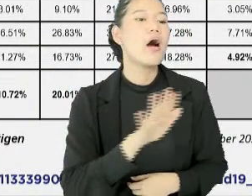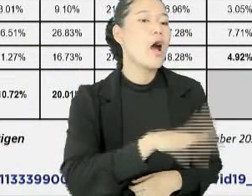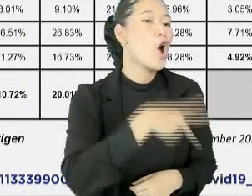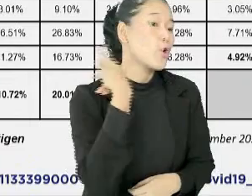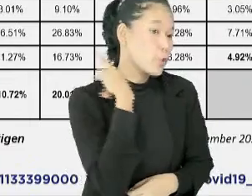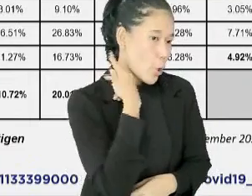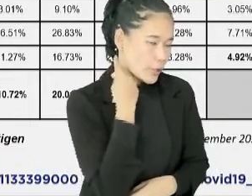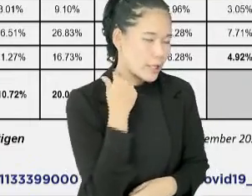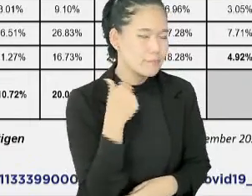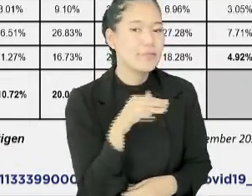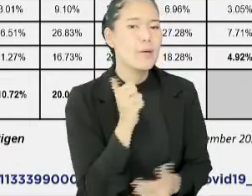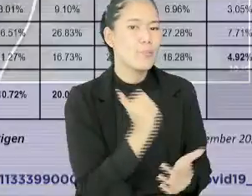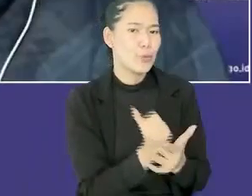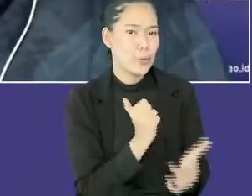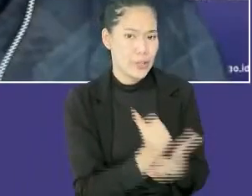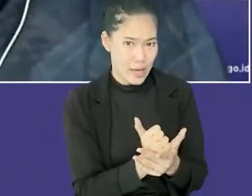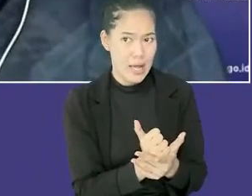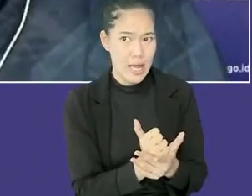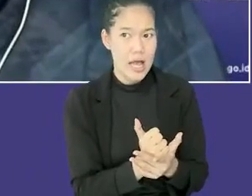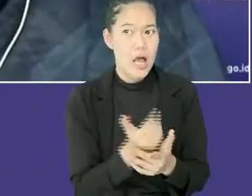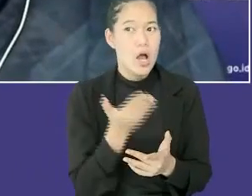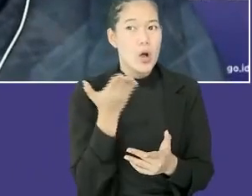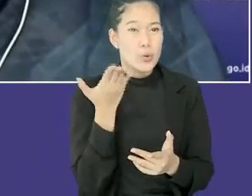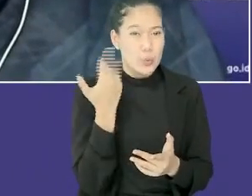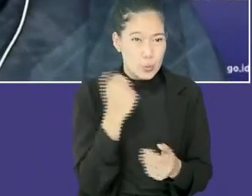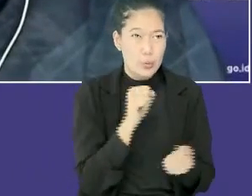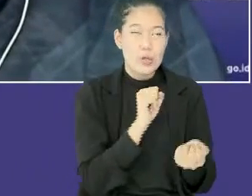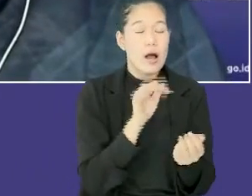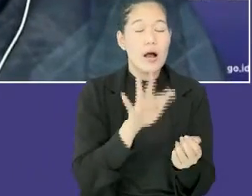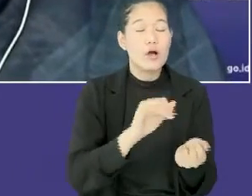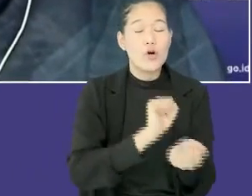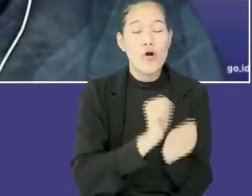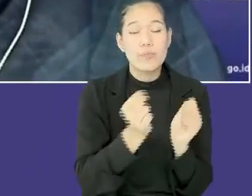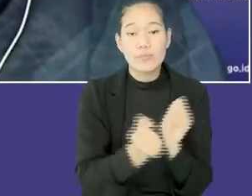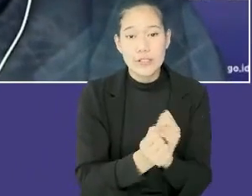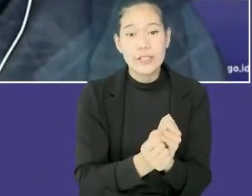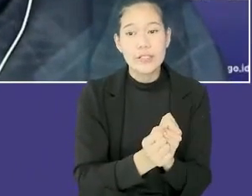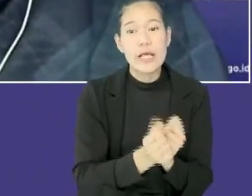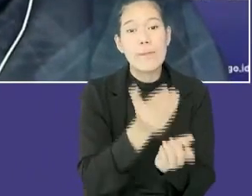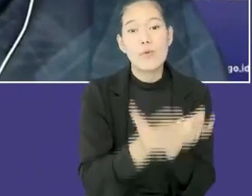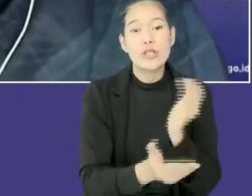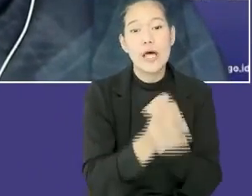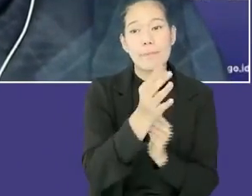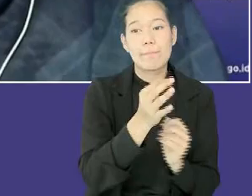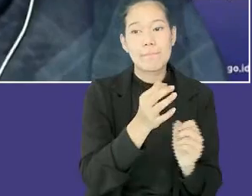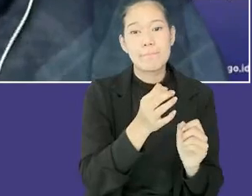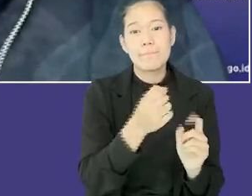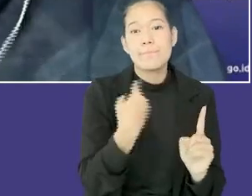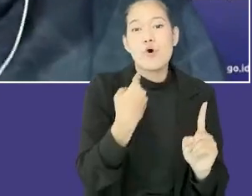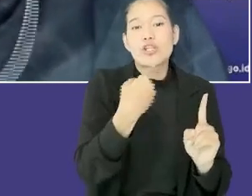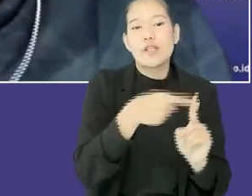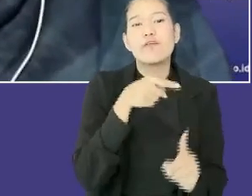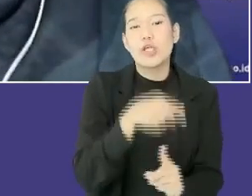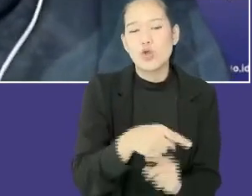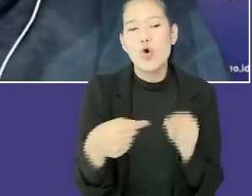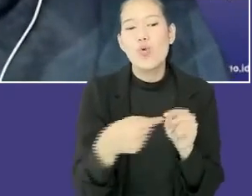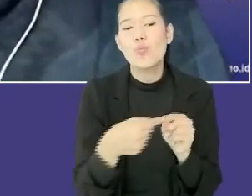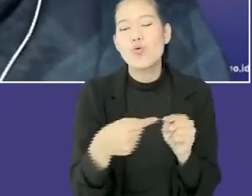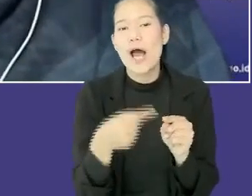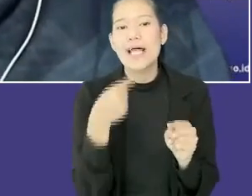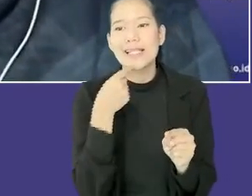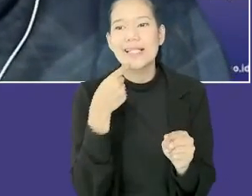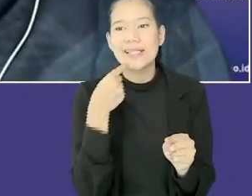Dewi kan sebetulnya dokter Dewi ya kita kalau berhitung Positif itu kan ya paling baik itu yang berhubungan sama epidemiologi kan sebetulnya